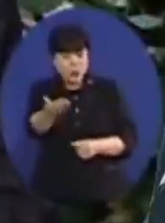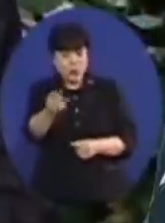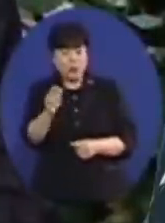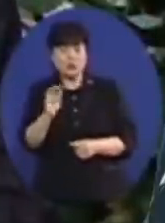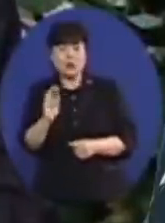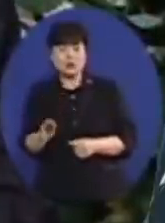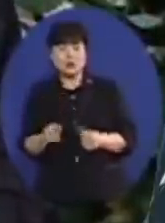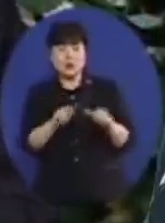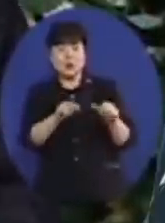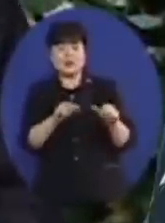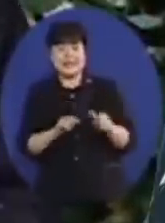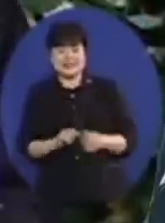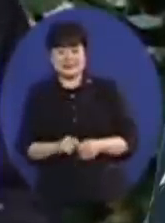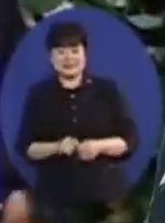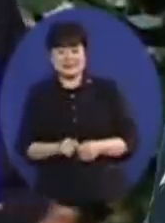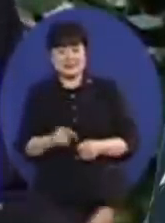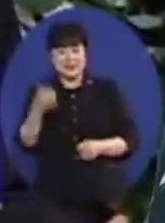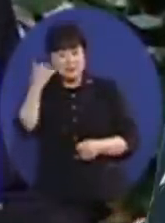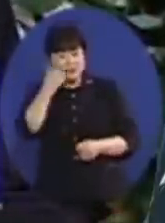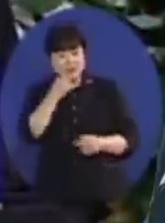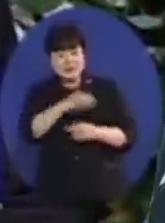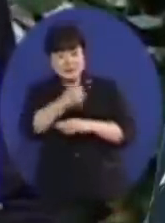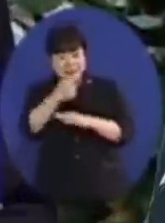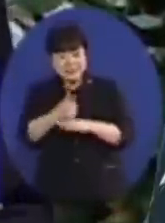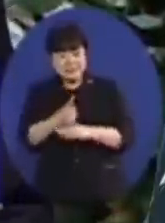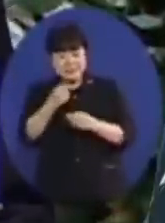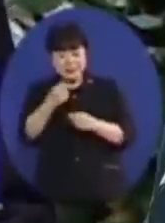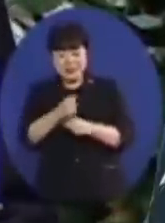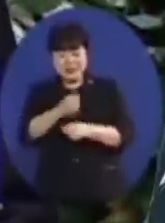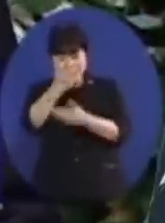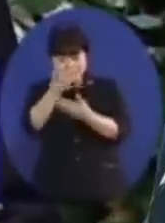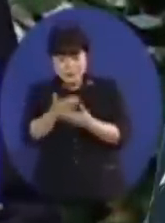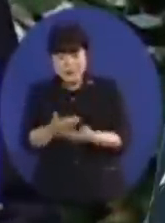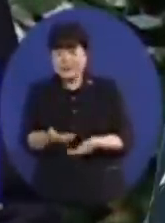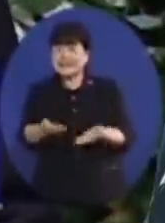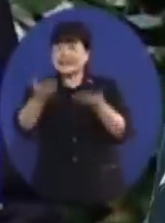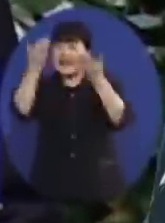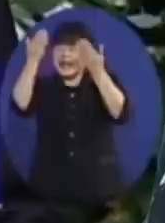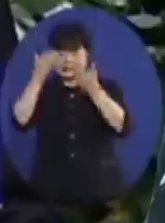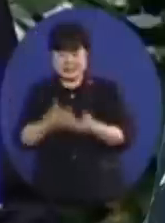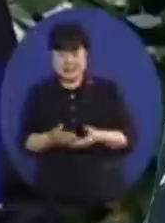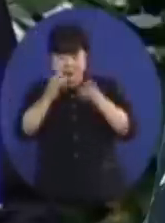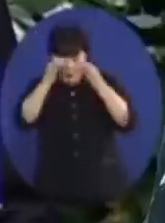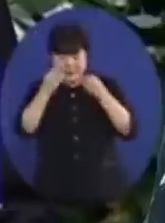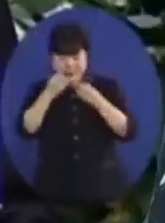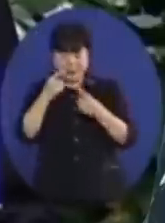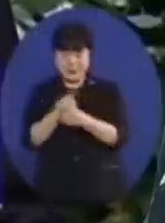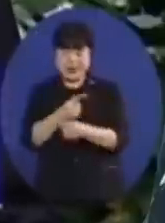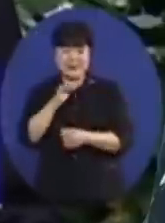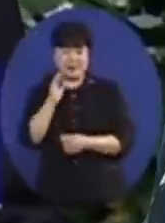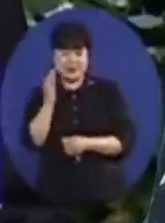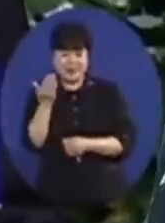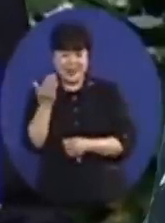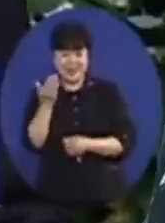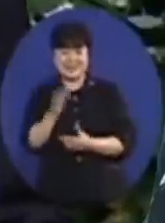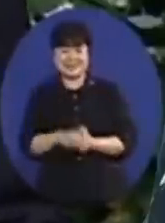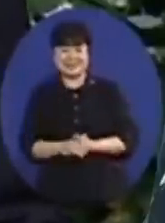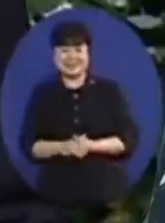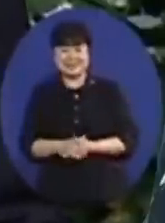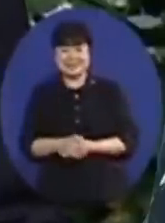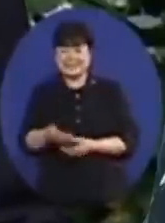고린도후서 5장 11절에 그런즉 누구든지 그리스도 안에 있으면 새로운 피조물이라 이젠 뜻은 지나갔으니 보라 새것이 되었거든